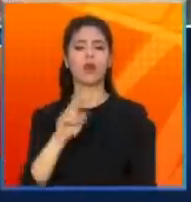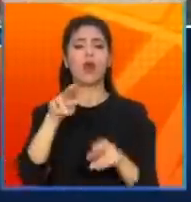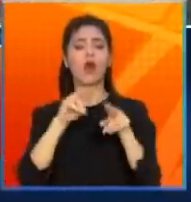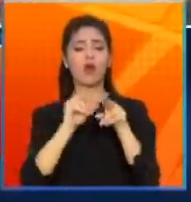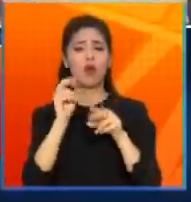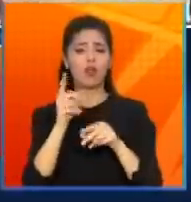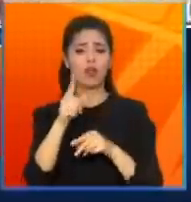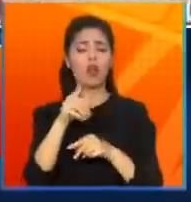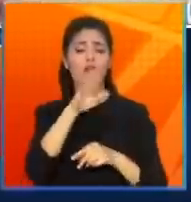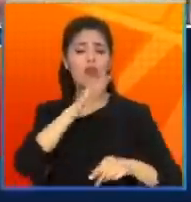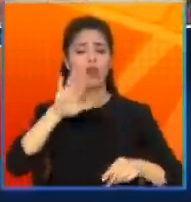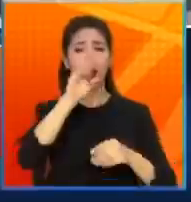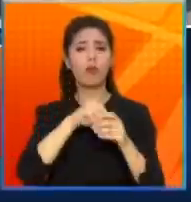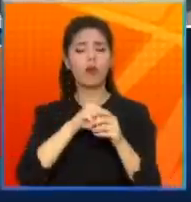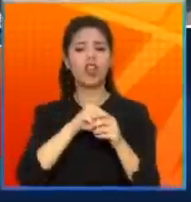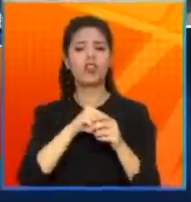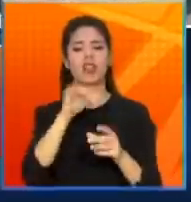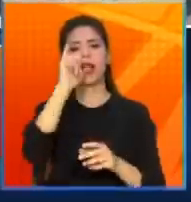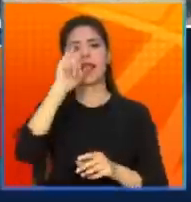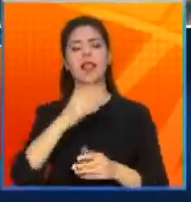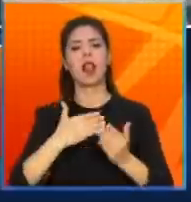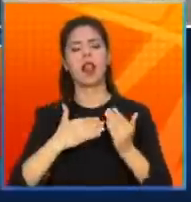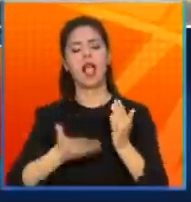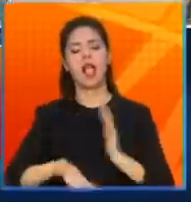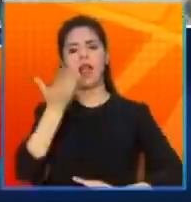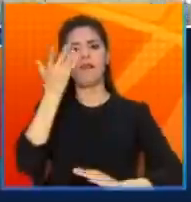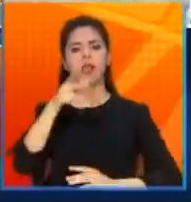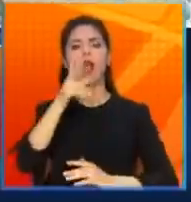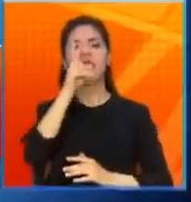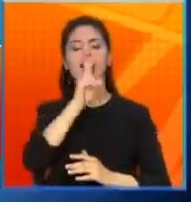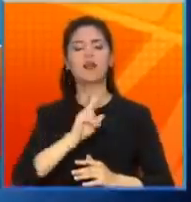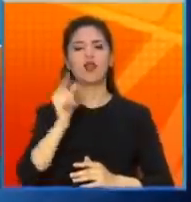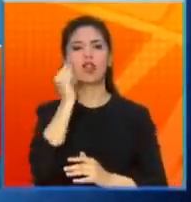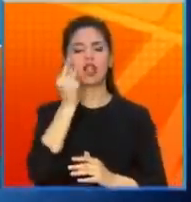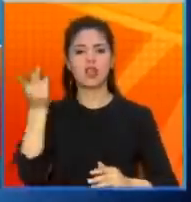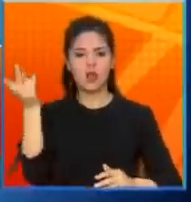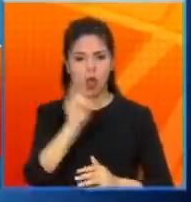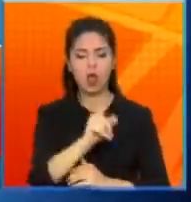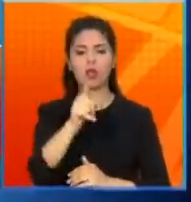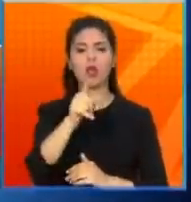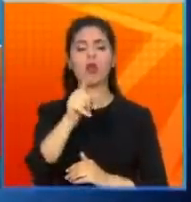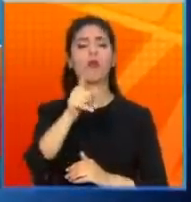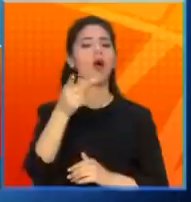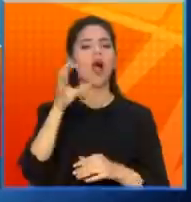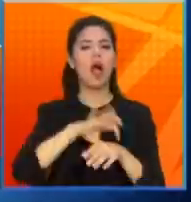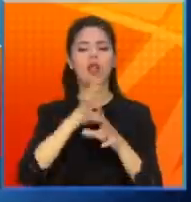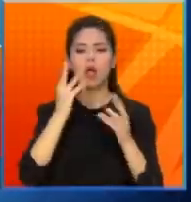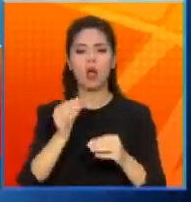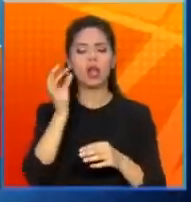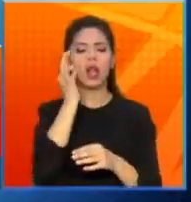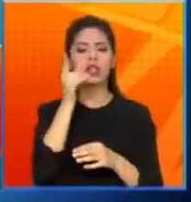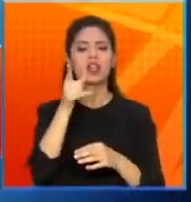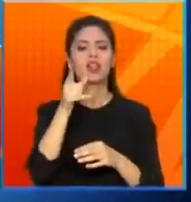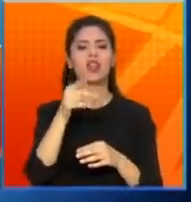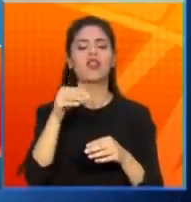Virüsün Avrupa'da en etkili olduğu ülke İtalya. Ölenlerin sayısı 200'e yaklaştı. Hastalananlar arasında siyasetçiler de var. Virüs